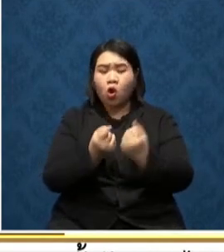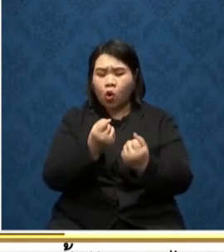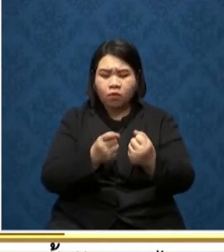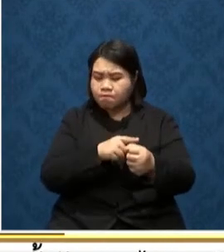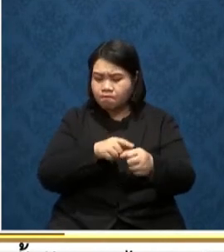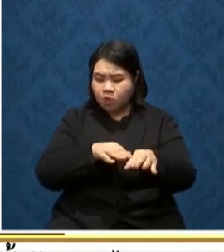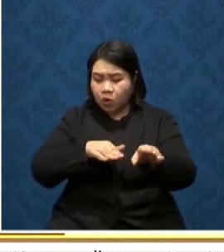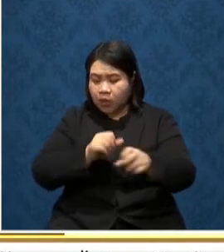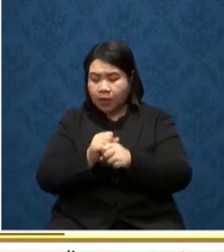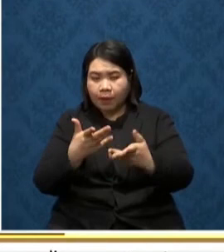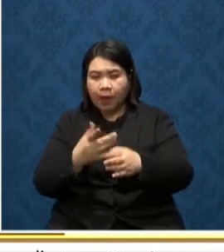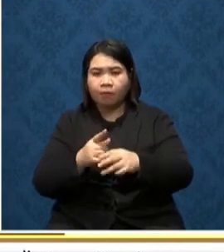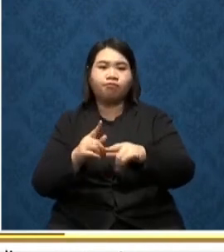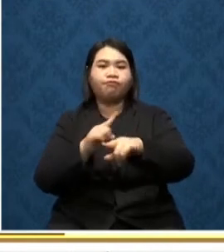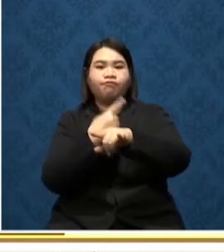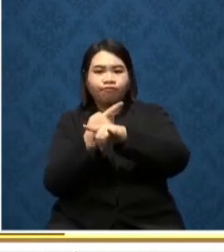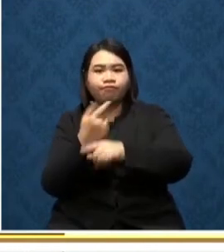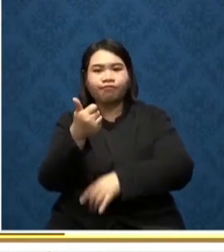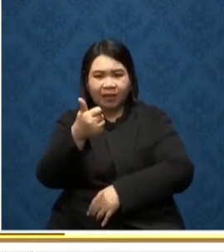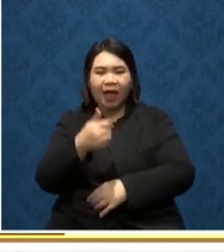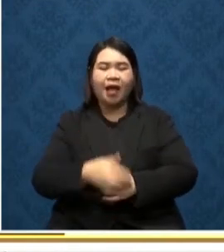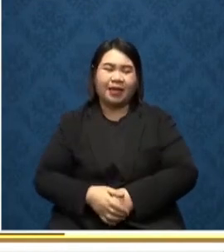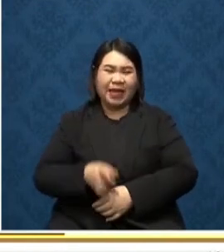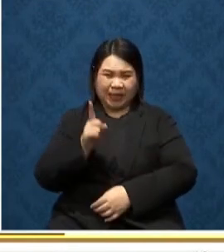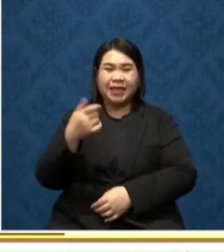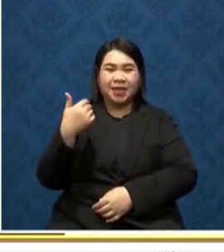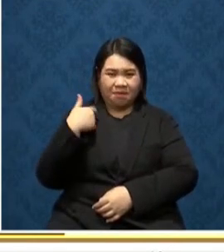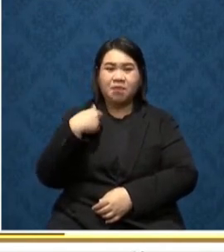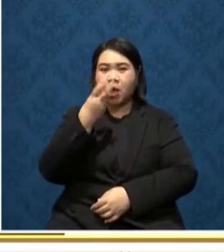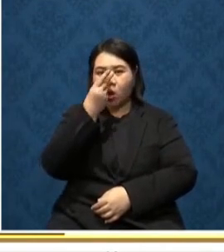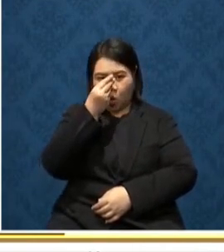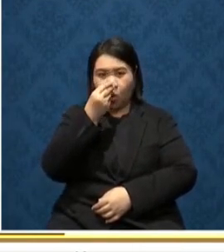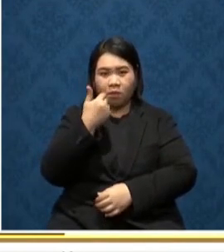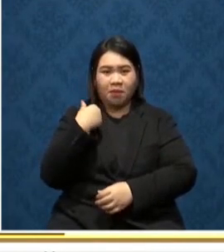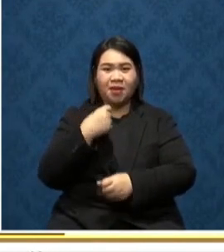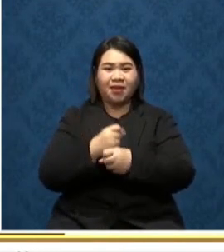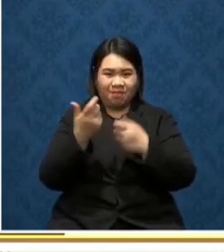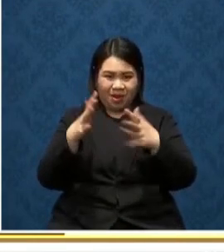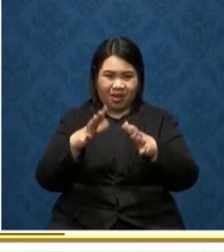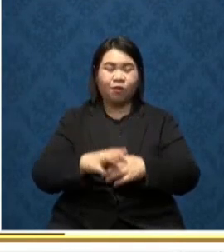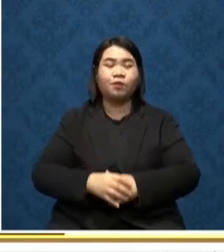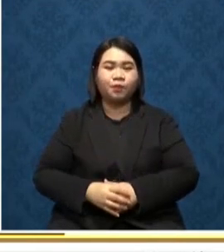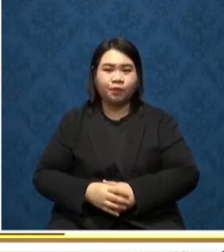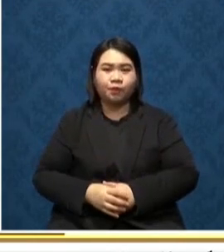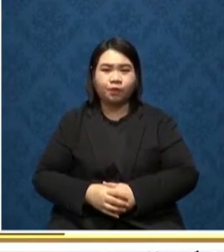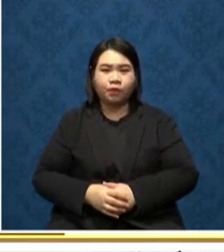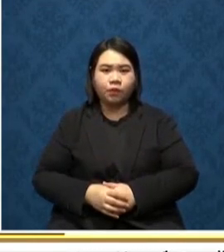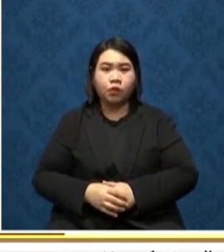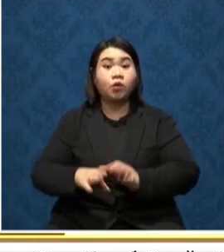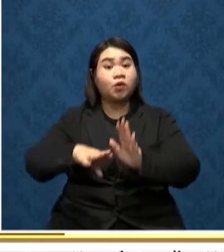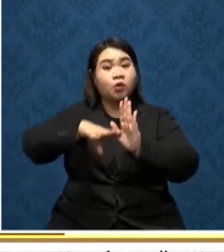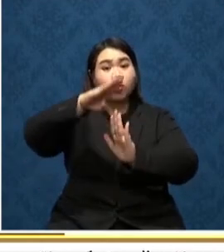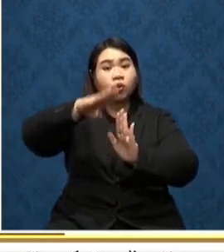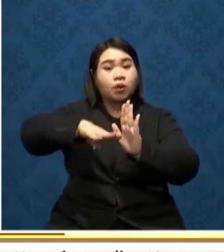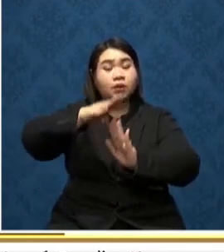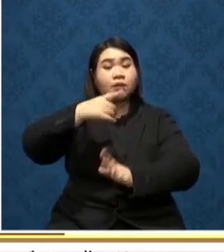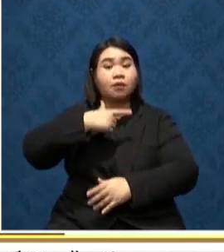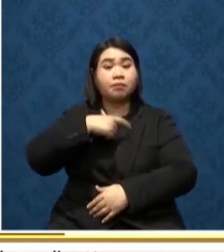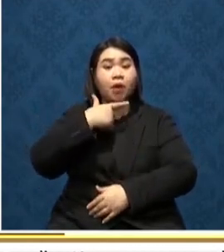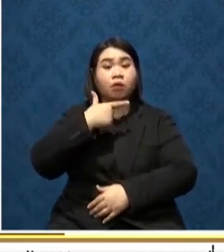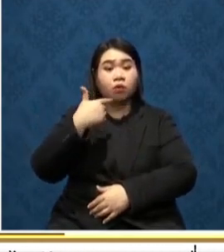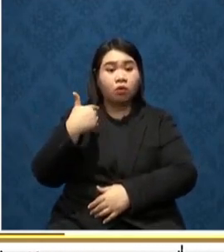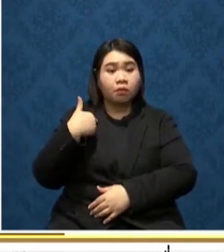จะทำได้มีประสิทธภาพความจิทำได้ผลไปแล้นะครัึ่งที่จริทิปภาคเหือนะครั แ่หองสอน